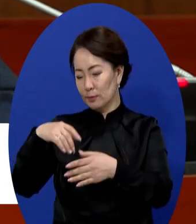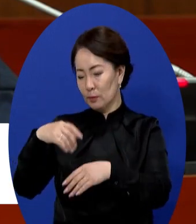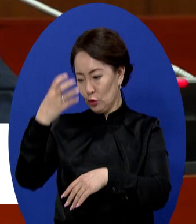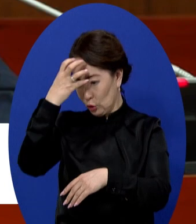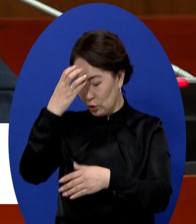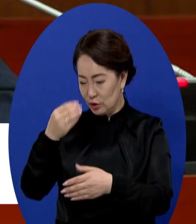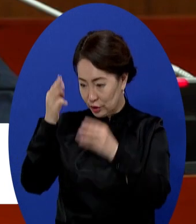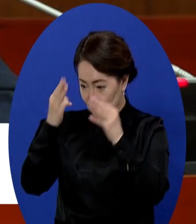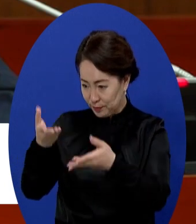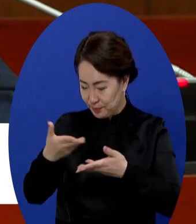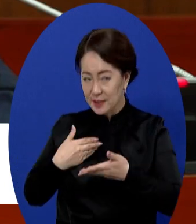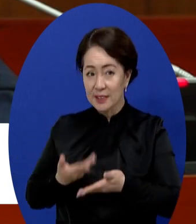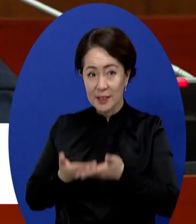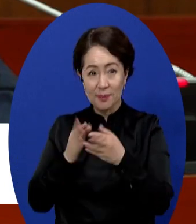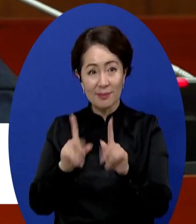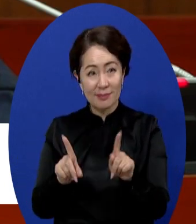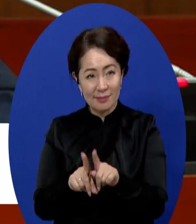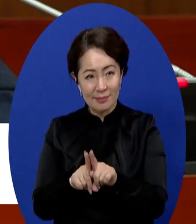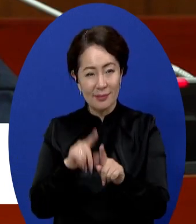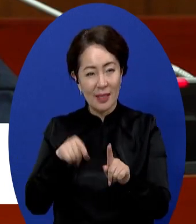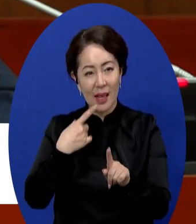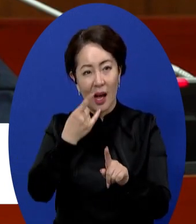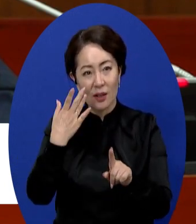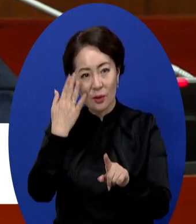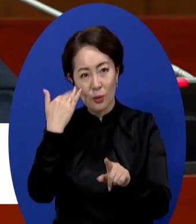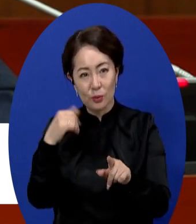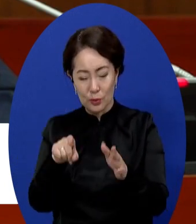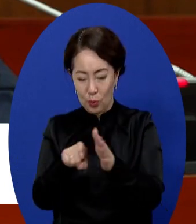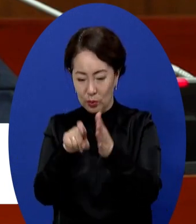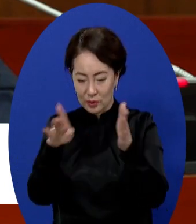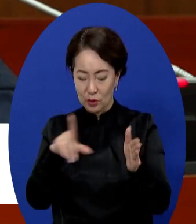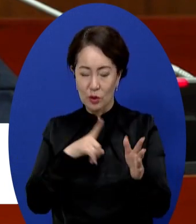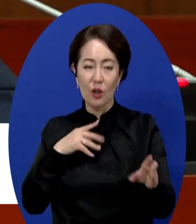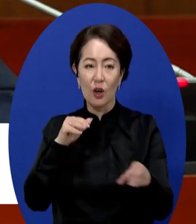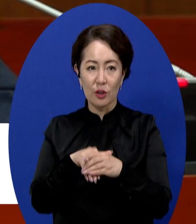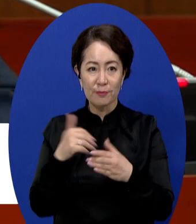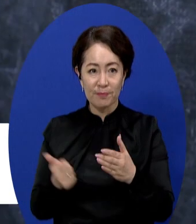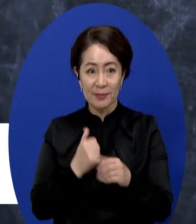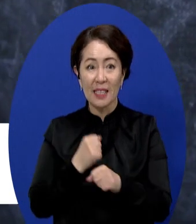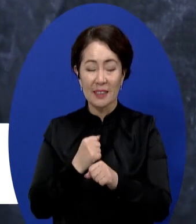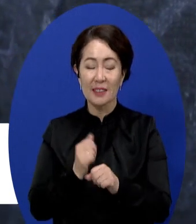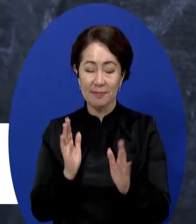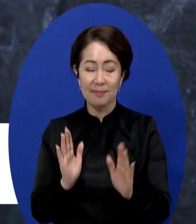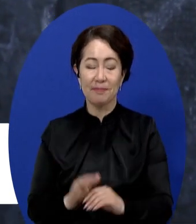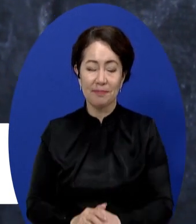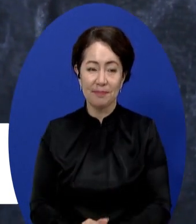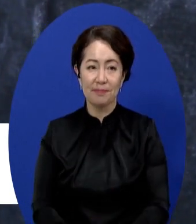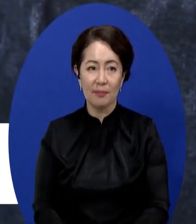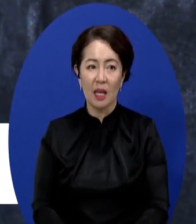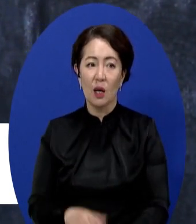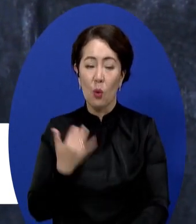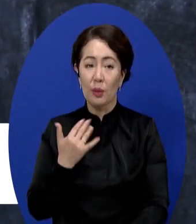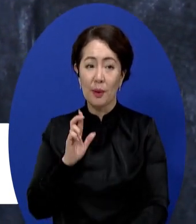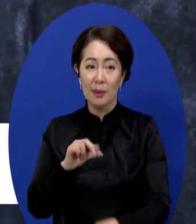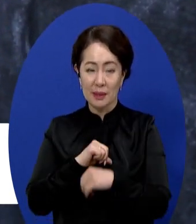шиг энэ 15 хоногийн хугацаанд бас мөн өөрсдөө оролцоог ангаж ажиллана гэдэгт эргэлзэхгүй байгаа. За нийслэлийн